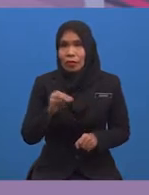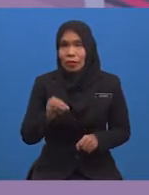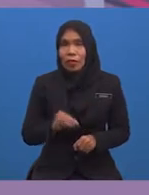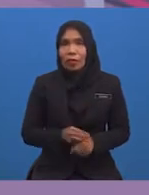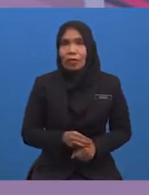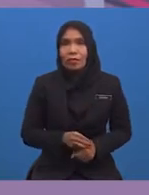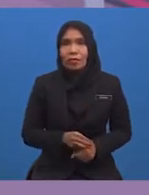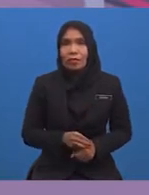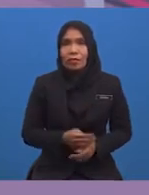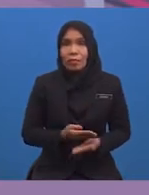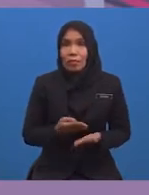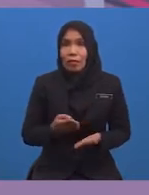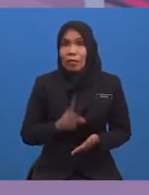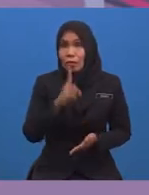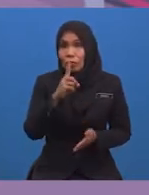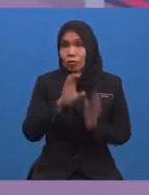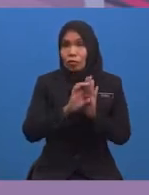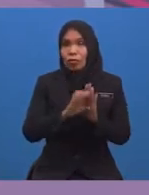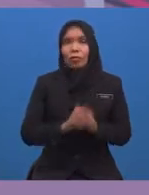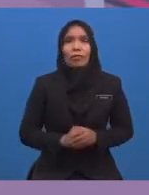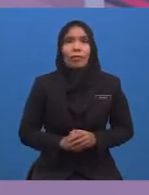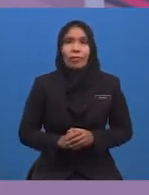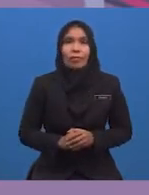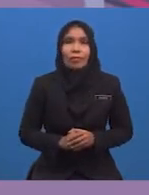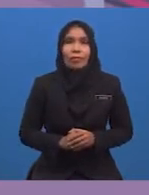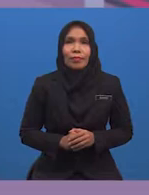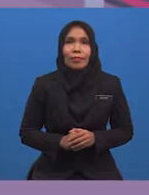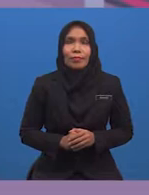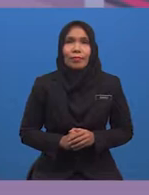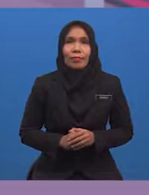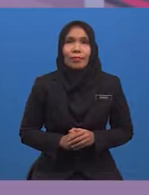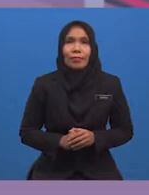contoh kawasan pinggir laut yang sesuai untuk pelancongan?